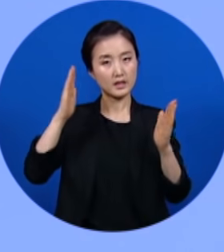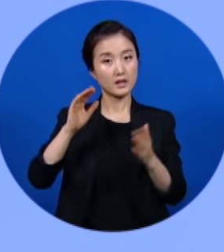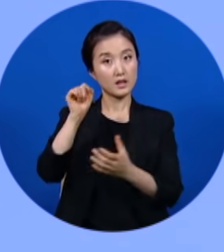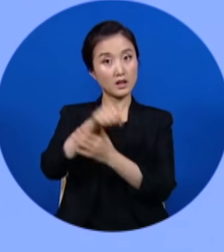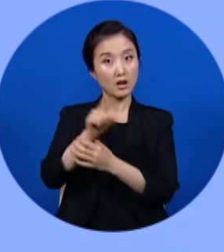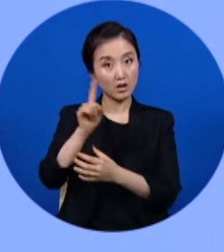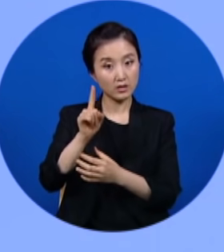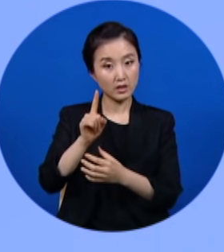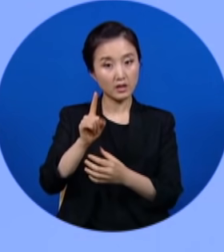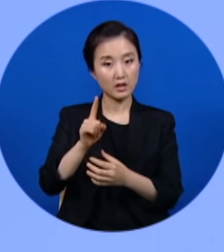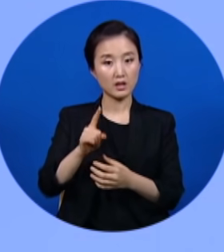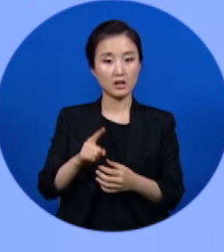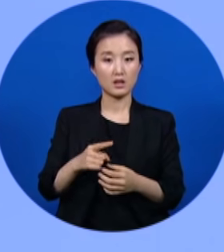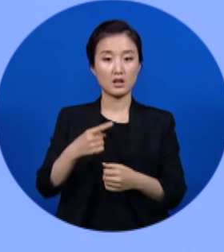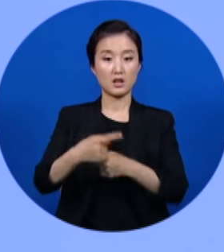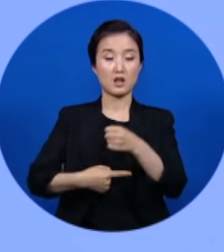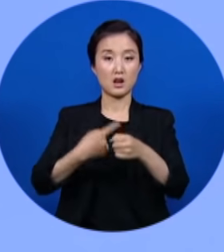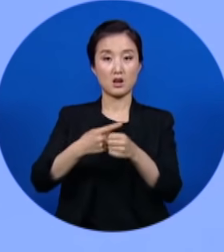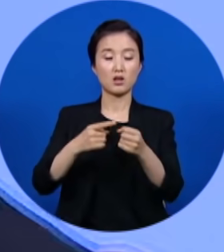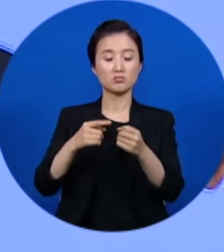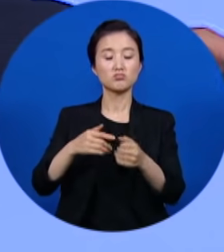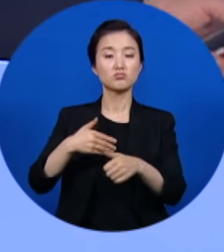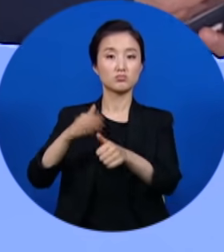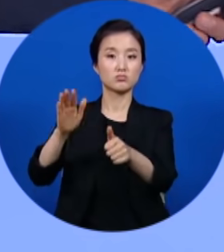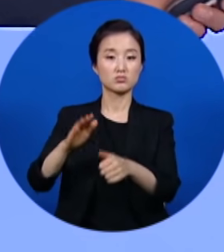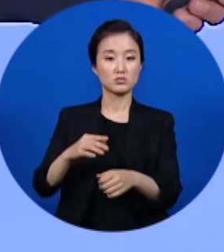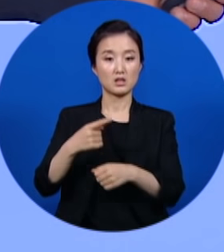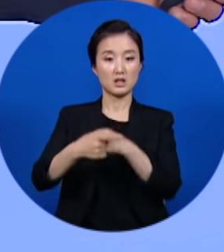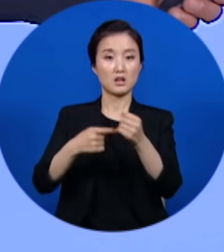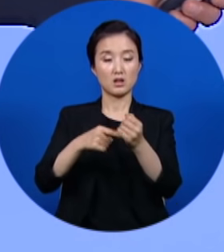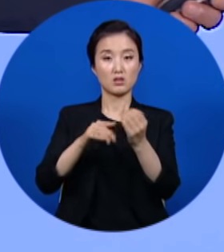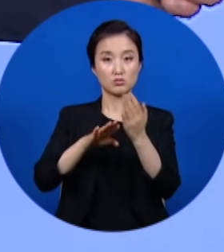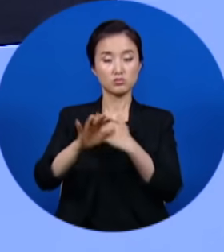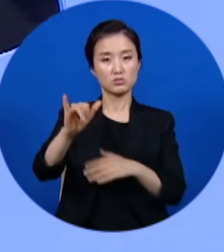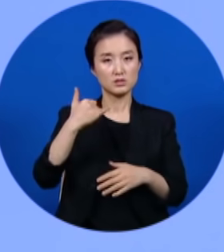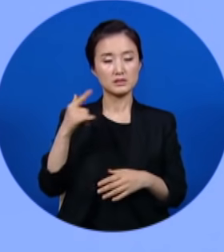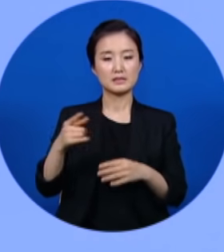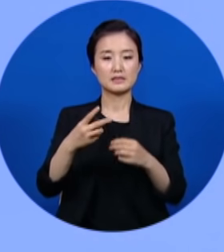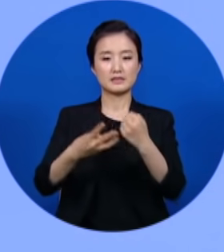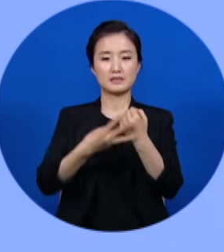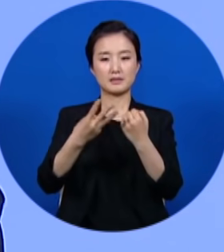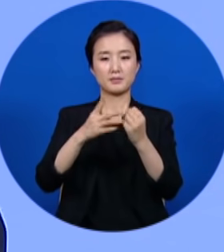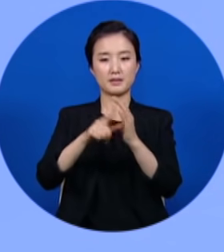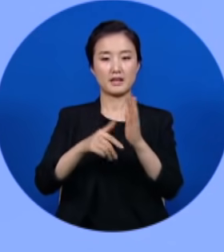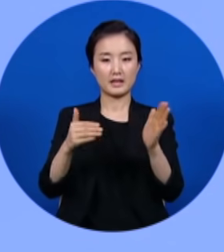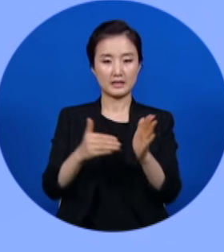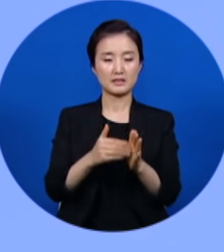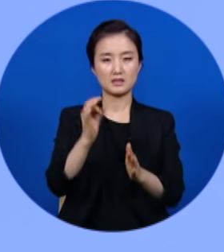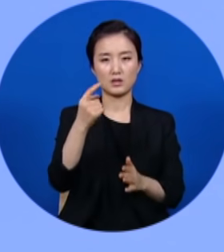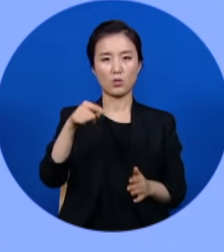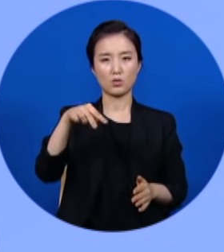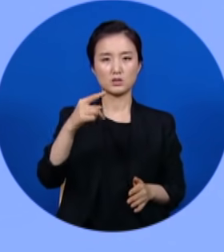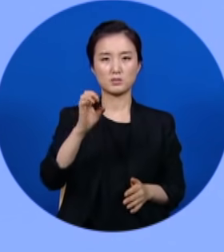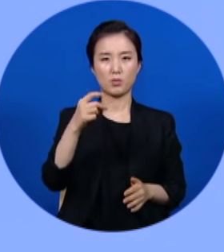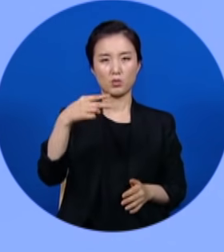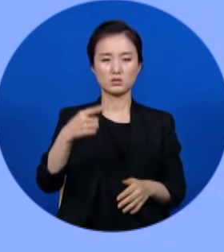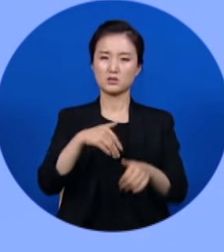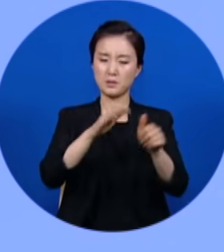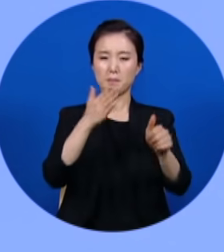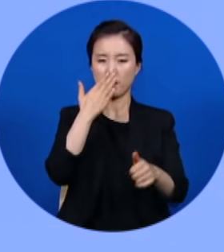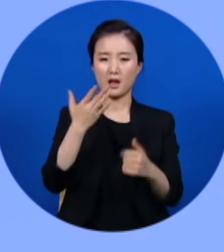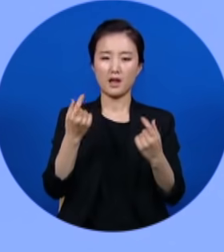줬어요 일 년이나 또 자라 왔어요 얘를 3학년까지 그냥 그대로 나두면 옥스포드 대학 거 틀림없다 차 끔 때